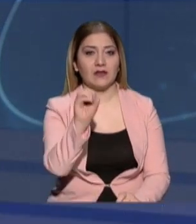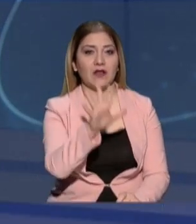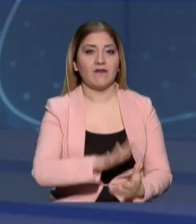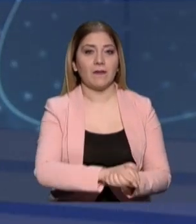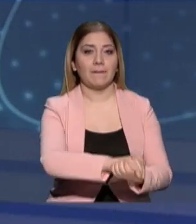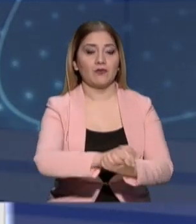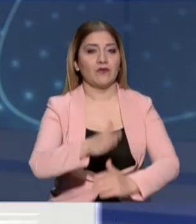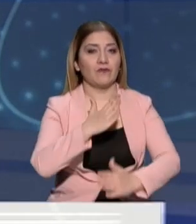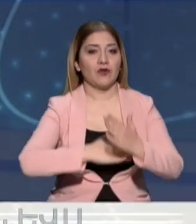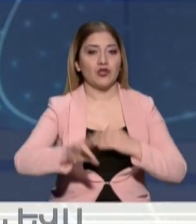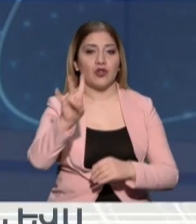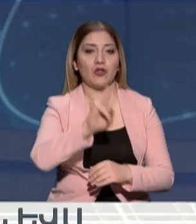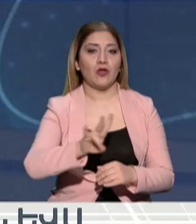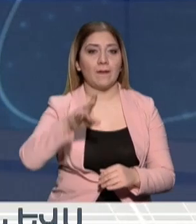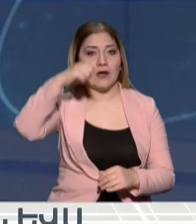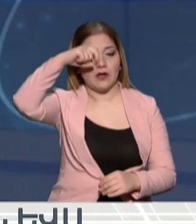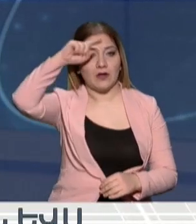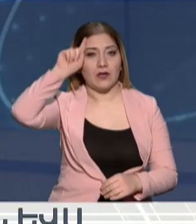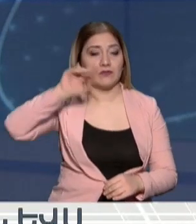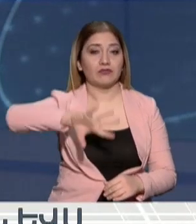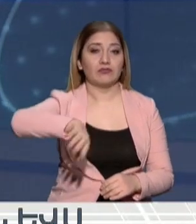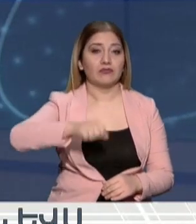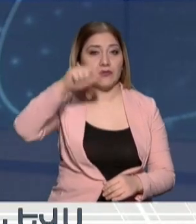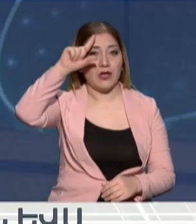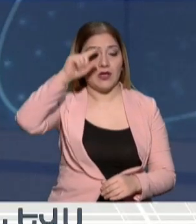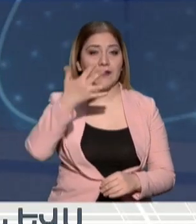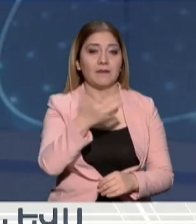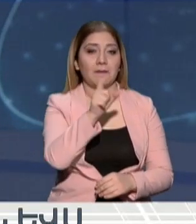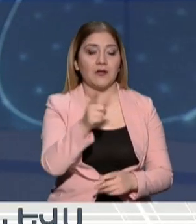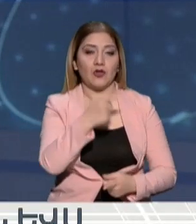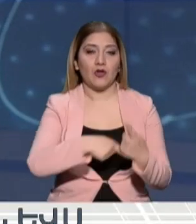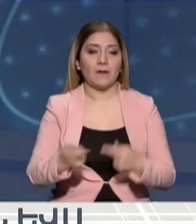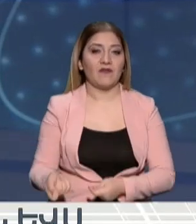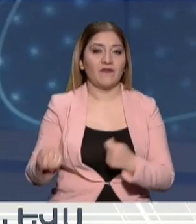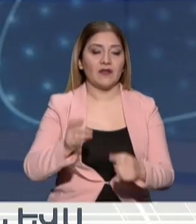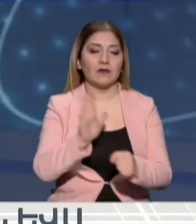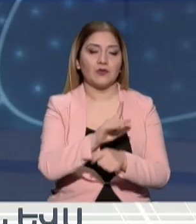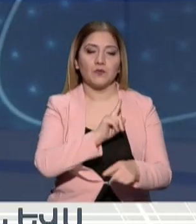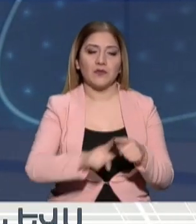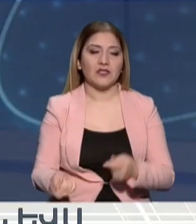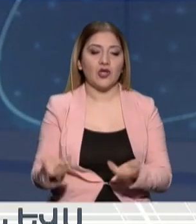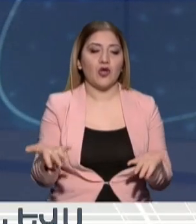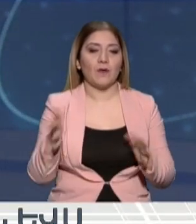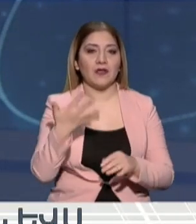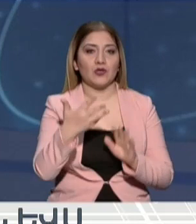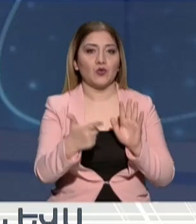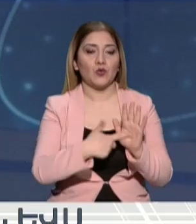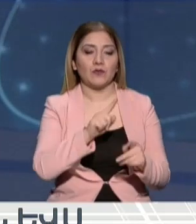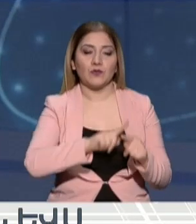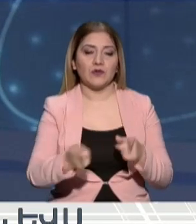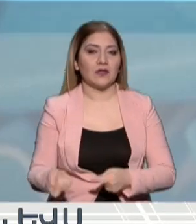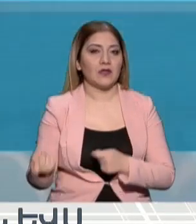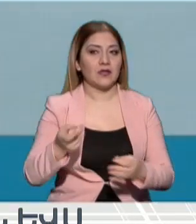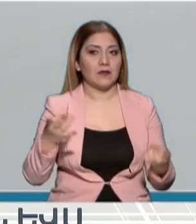Եվրամիությունը ողջունել է նոյեմբերին Ադրբեջանի գերեվարած 5 հայի վերադարձը և կոչ արել անհապաղ վերադարձնել մնացած 57-ին